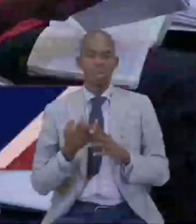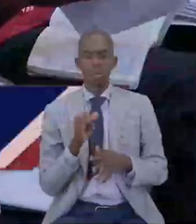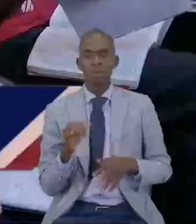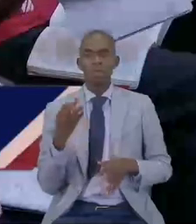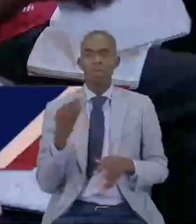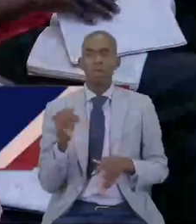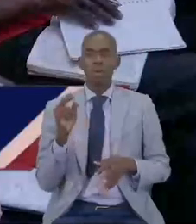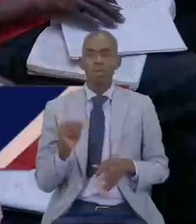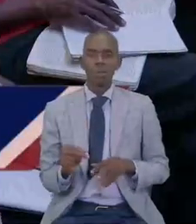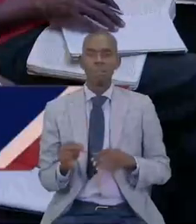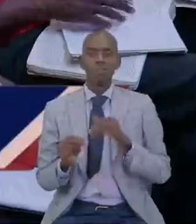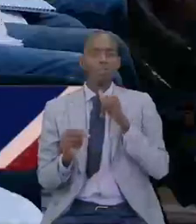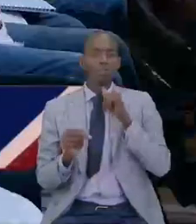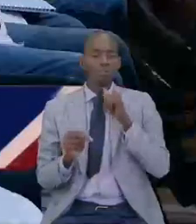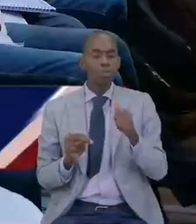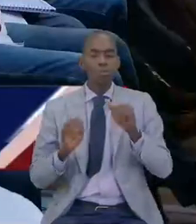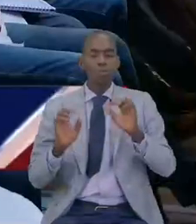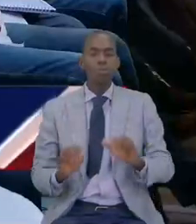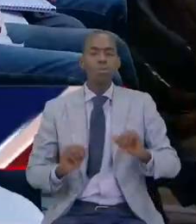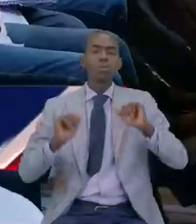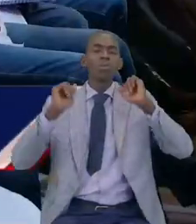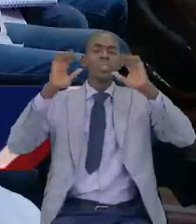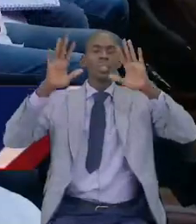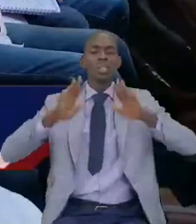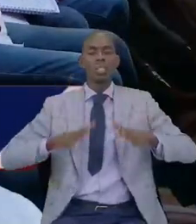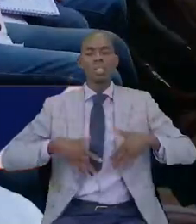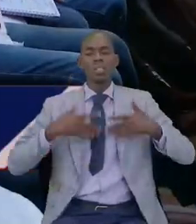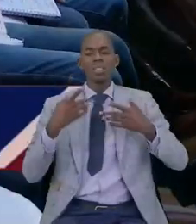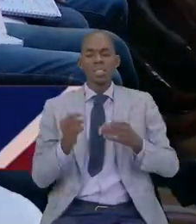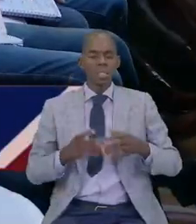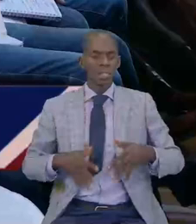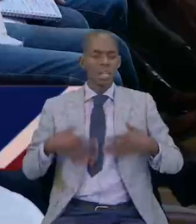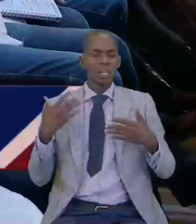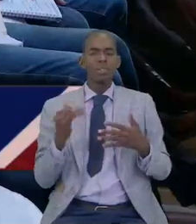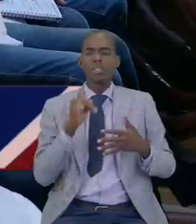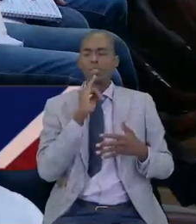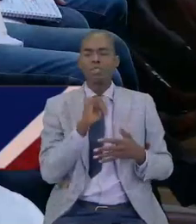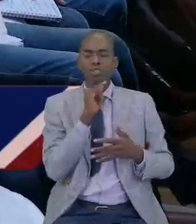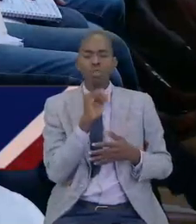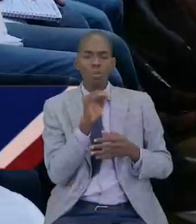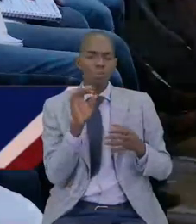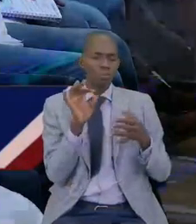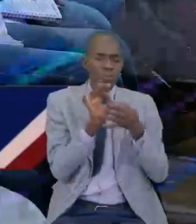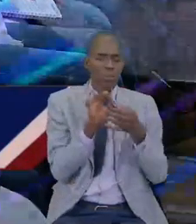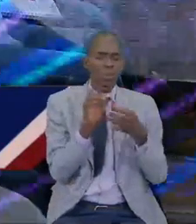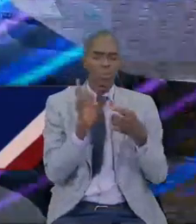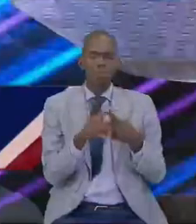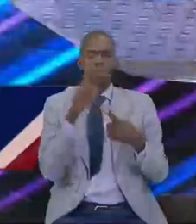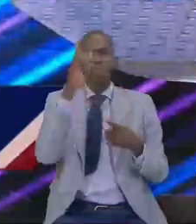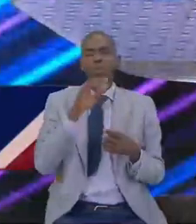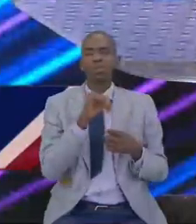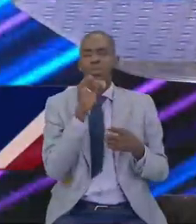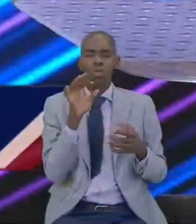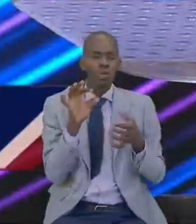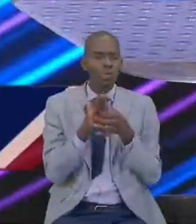engagée. La vie n'est pas engagée à Dieu, la vie n'est pas engagée aux Écritures, la vie n'est